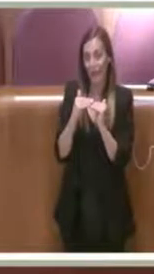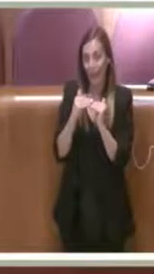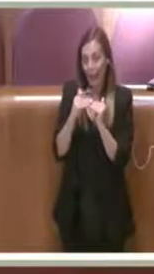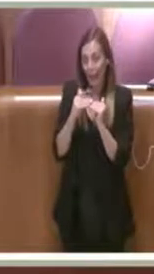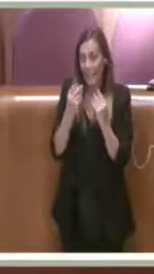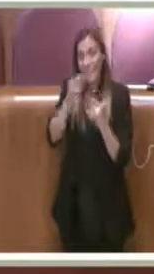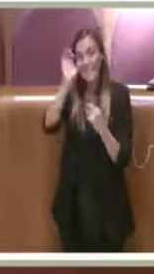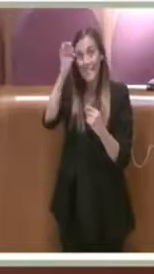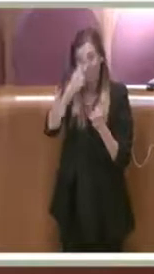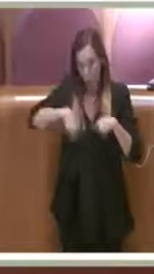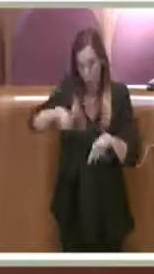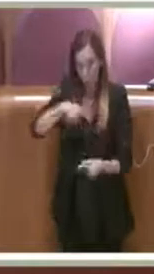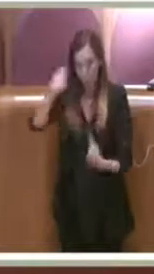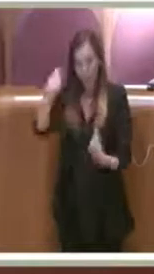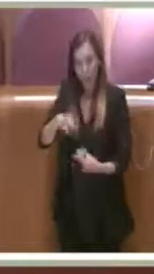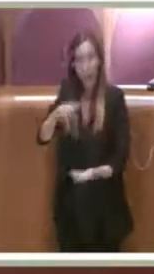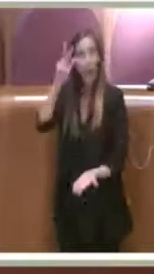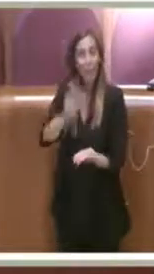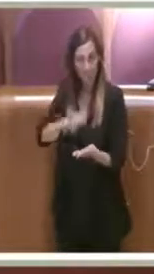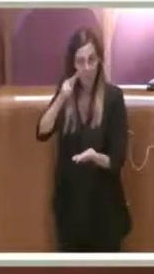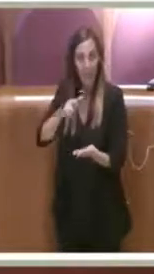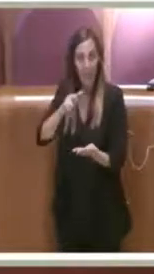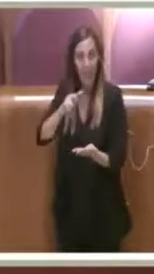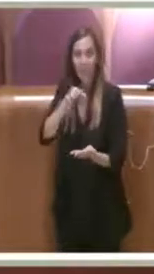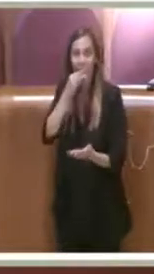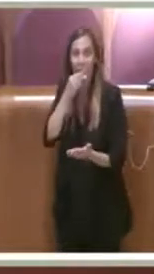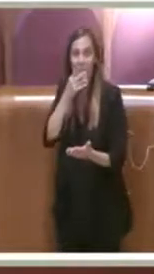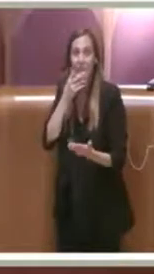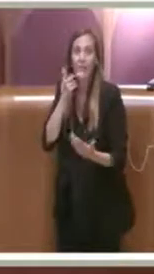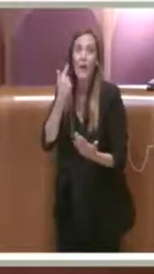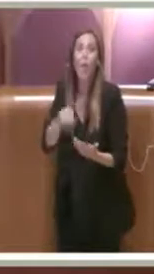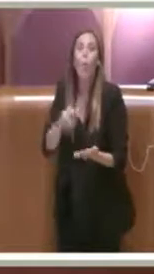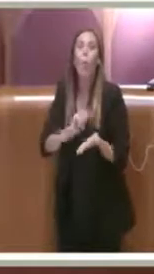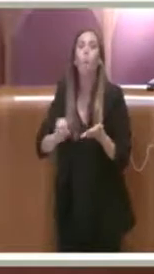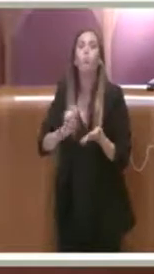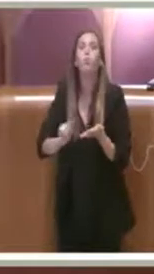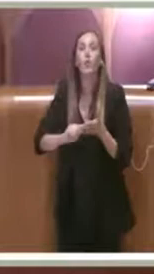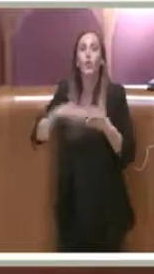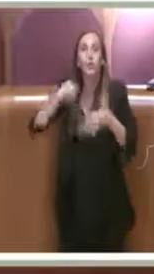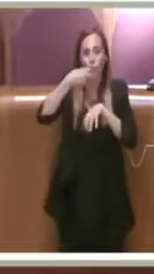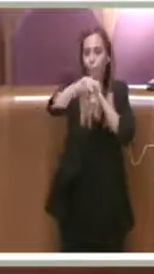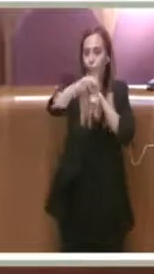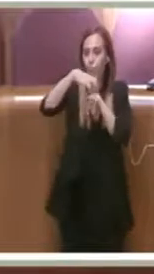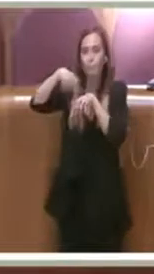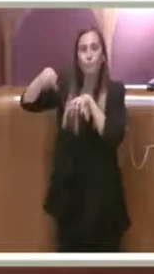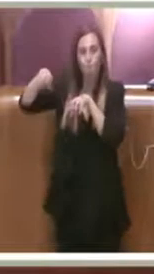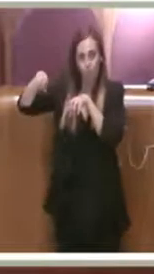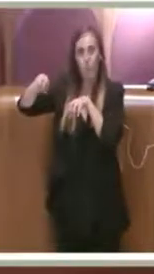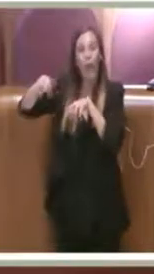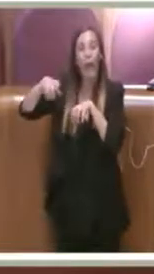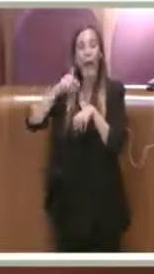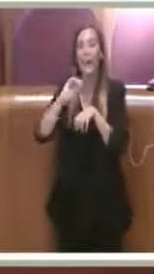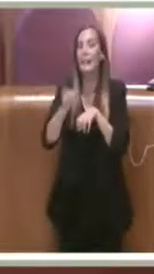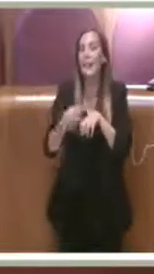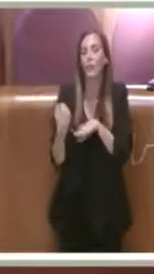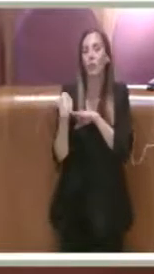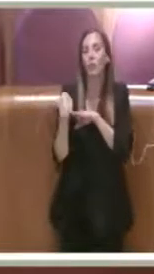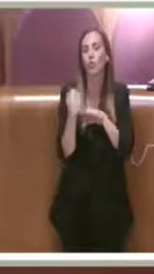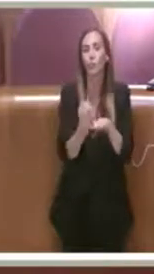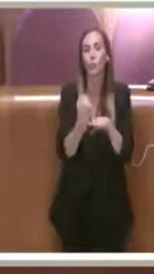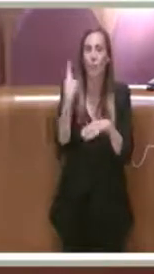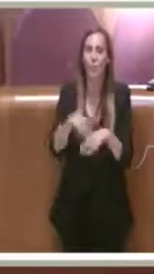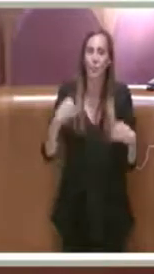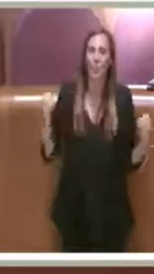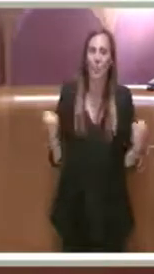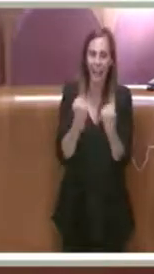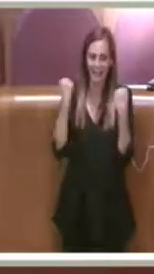qui. Quindi da questo punto di vista chiediamo che ci sia un supporto da parte dell'ufficio decentramento rispetto a questa attività,